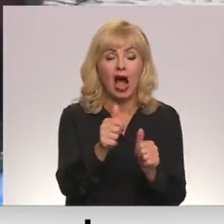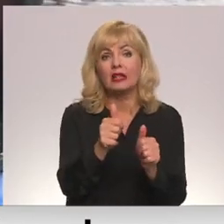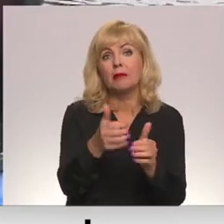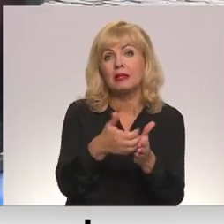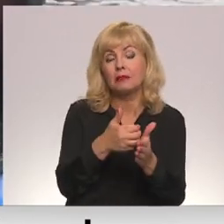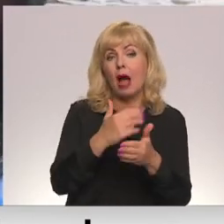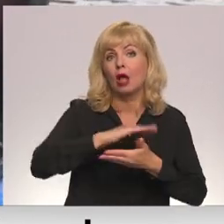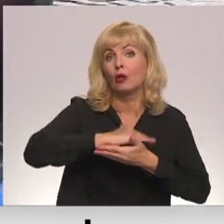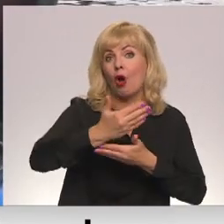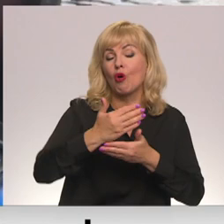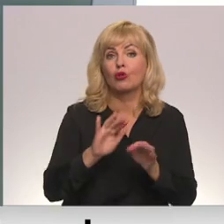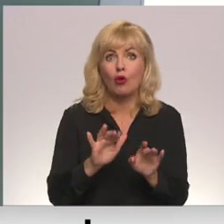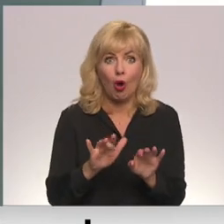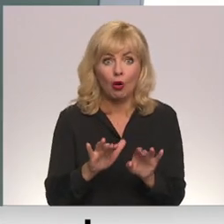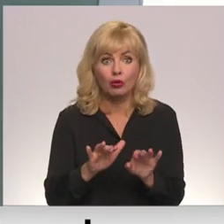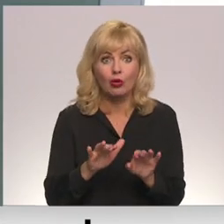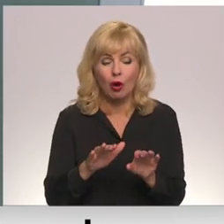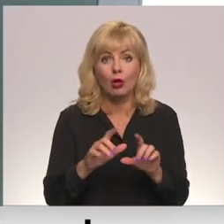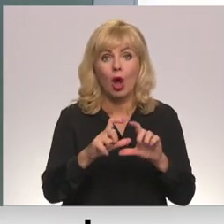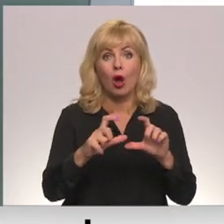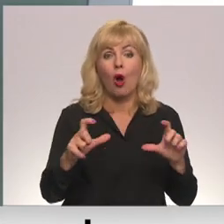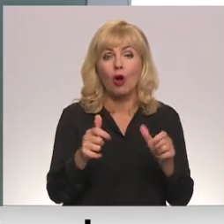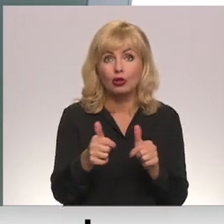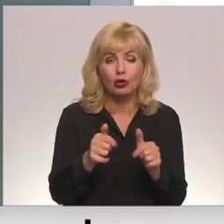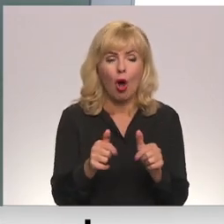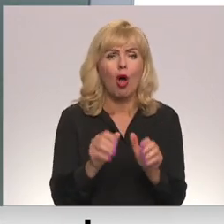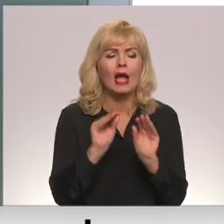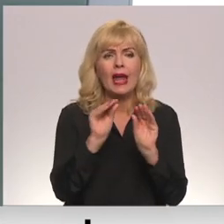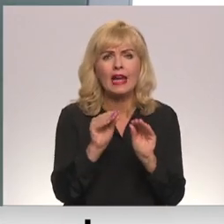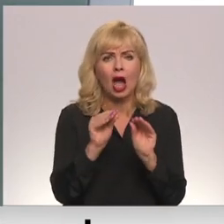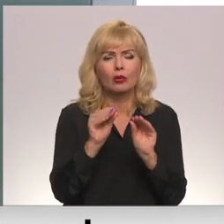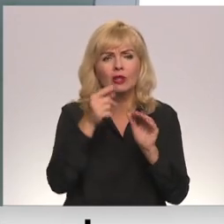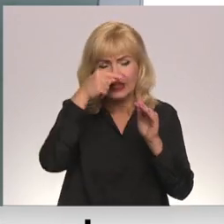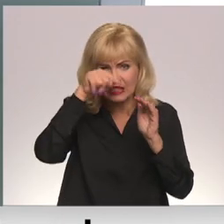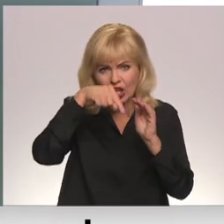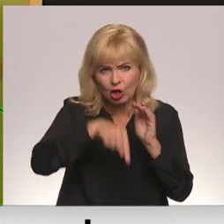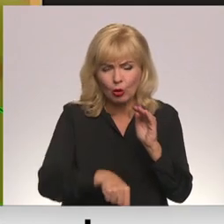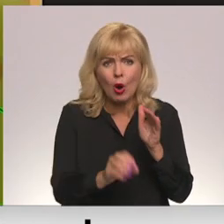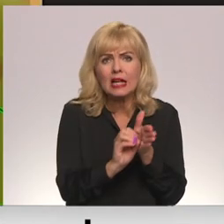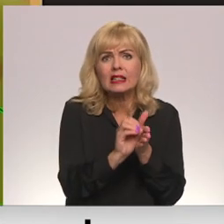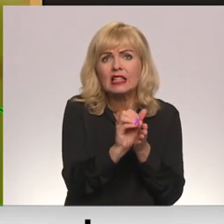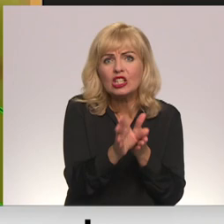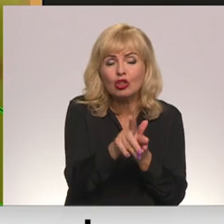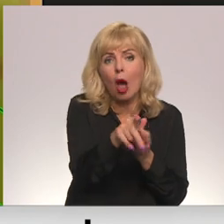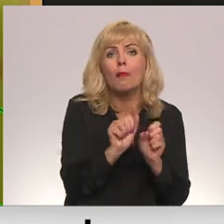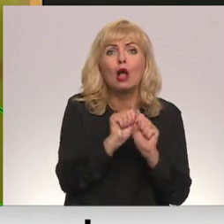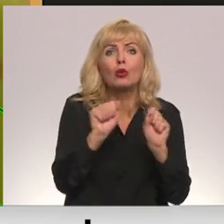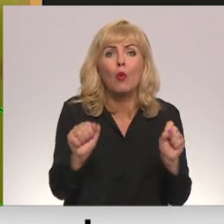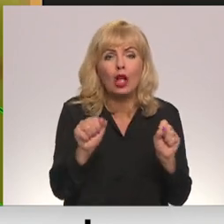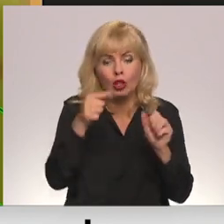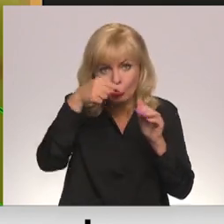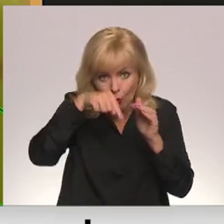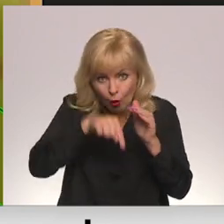izmantojot datoru un īpašu konsoli. Iekārta aprīkota ar daudzstaru dziļuma mērīšanas sistēmu, kas savukārt nodrošina gultnes